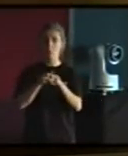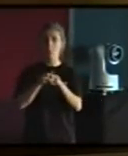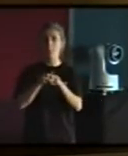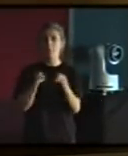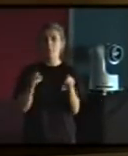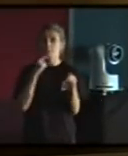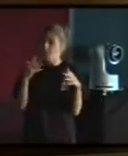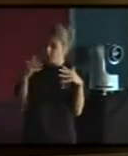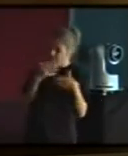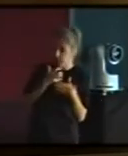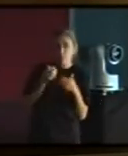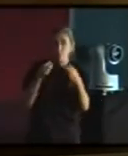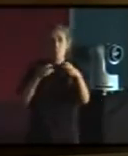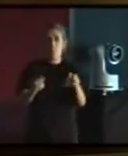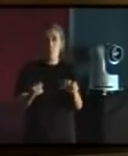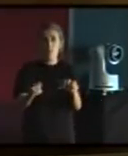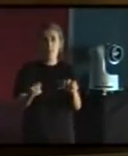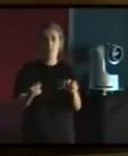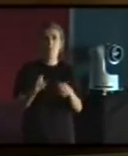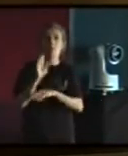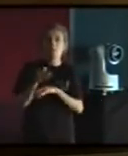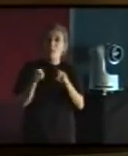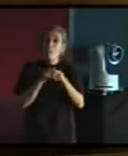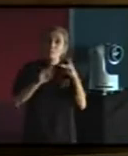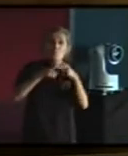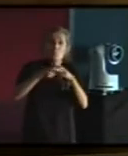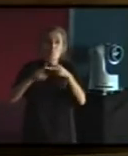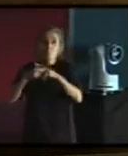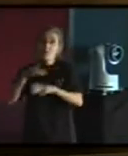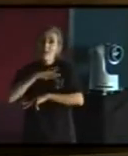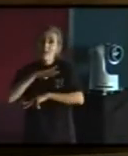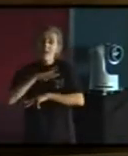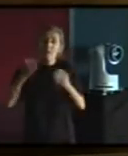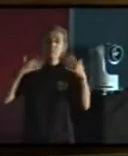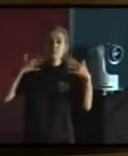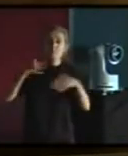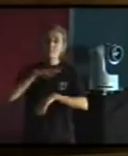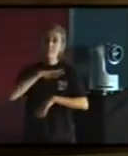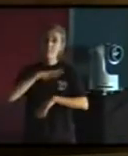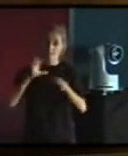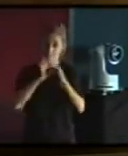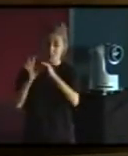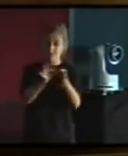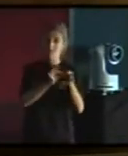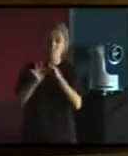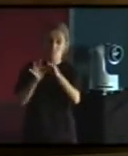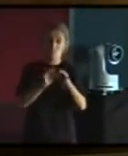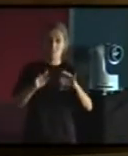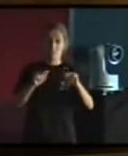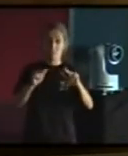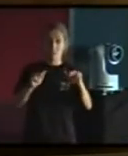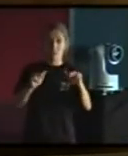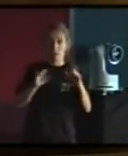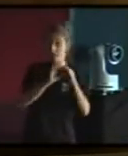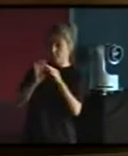qu'on n'étouffe pas. C'est pour ça qu'il y a ces failles qui sont cet espace qui sont toujours en relation avec la